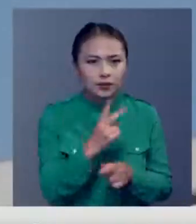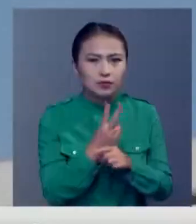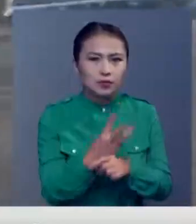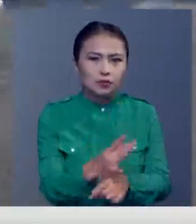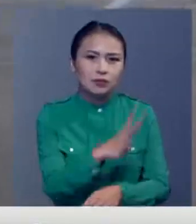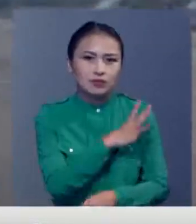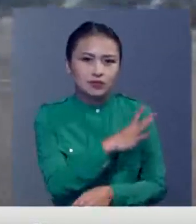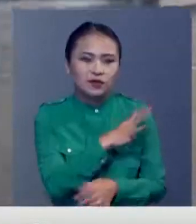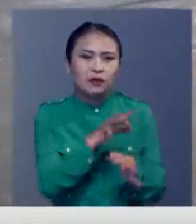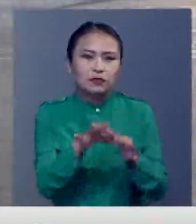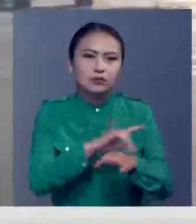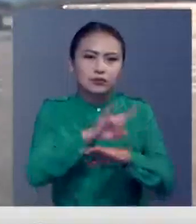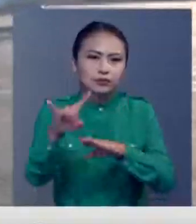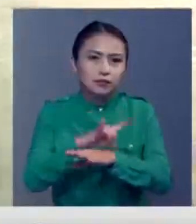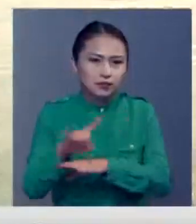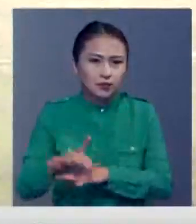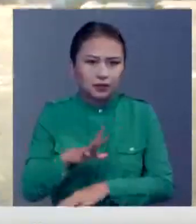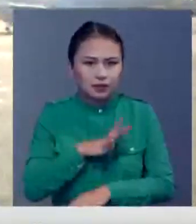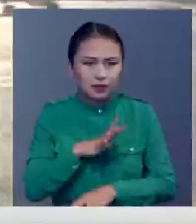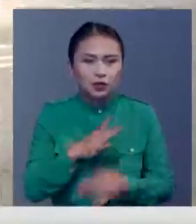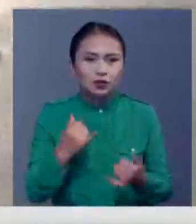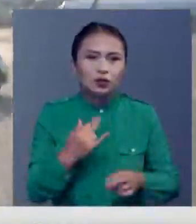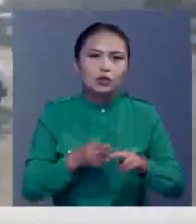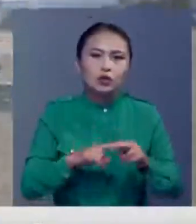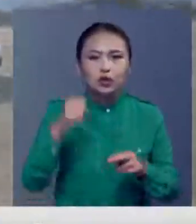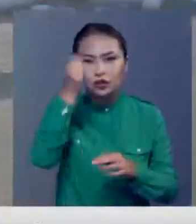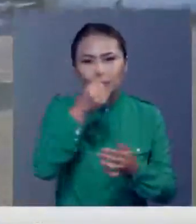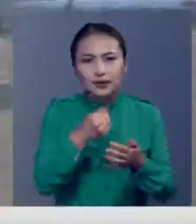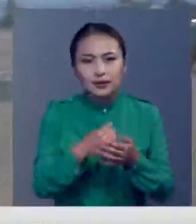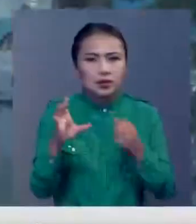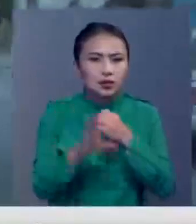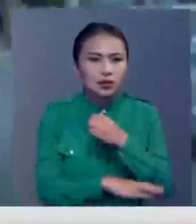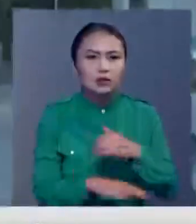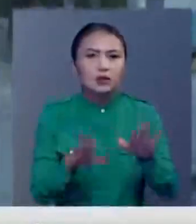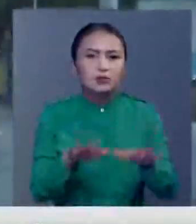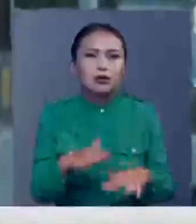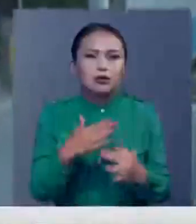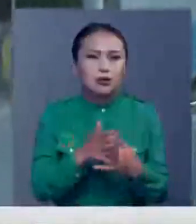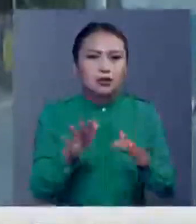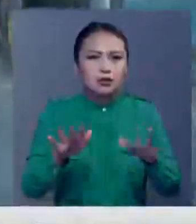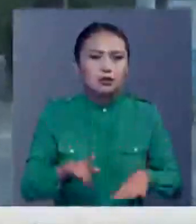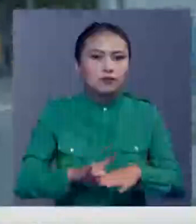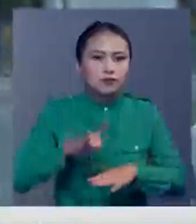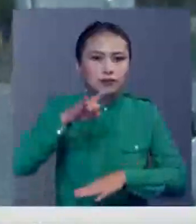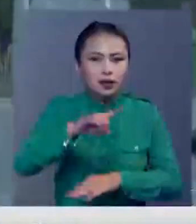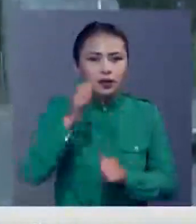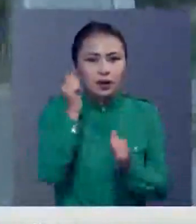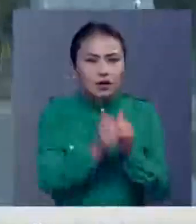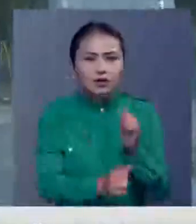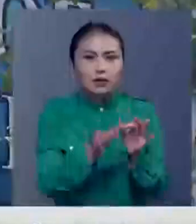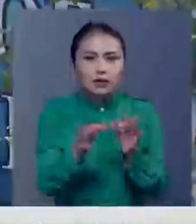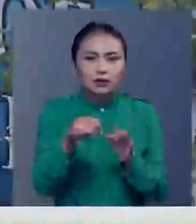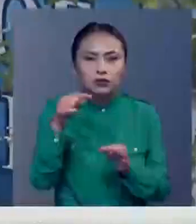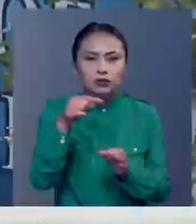бірнеше ауданға ұшып барып келетіндерін айтады. Жыл басынан бері ұлттық шұғыл медицинаны үйлестіру орталығының ұшақтары еліміздің әр өңіріне